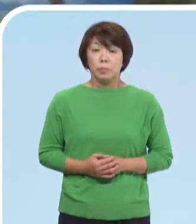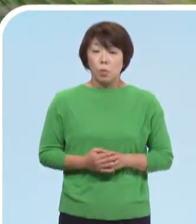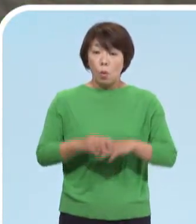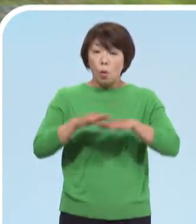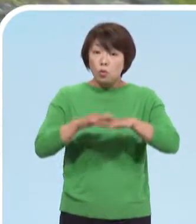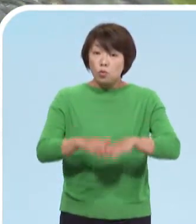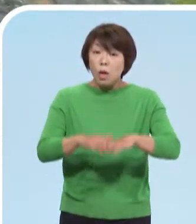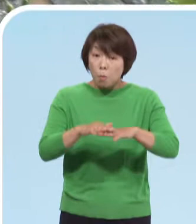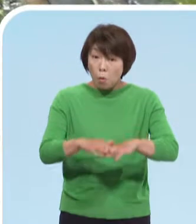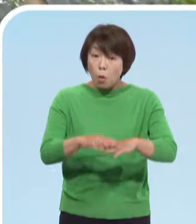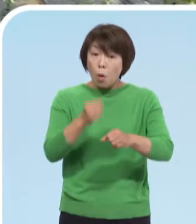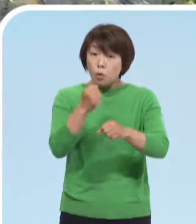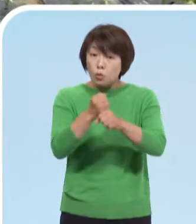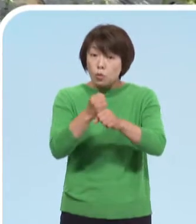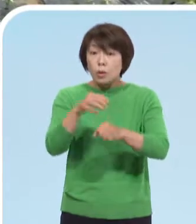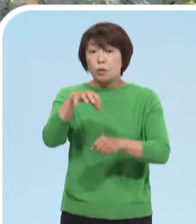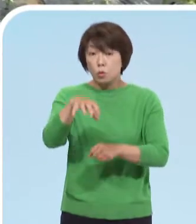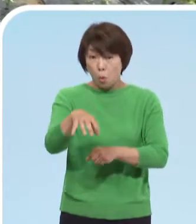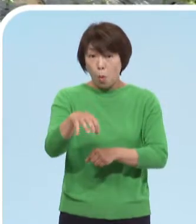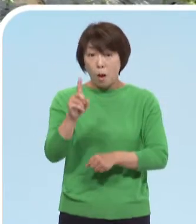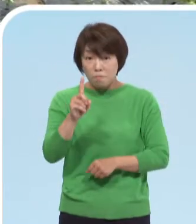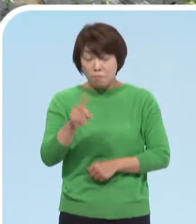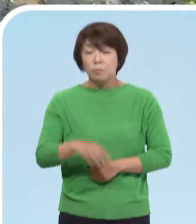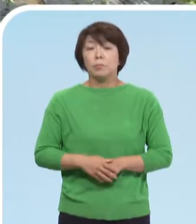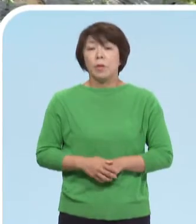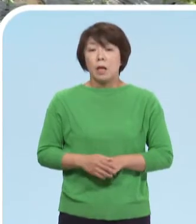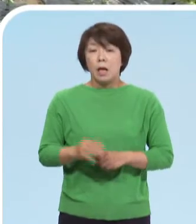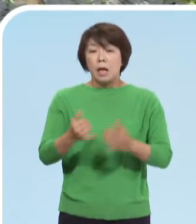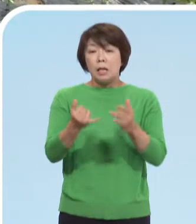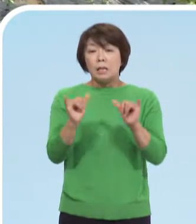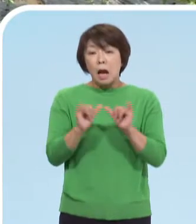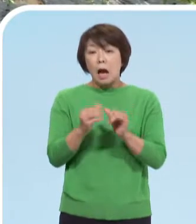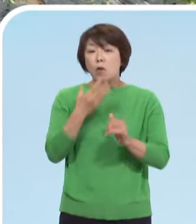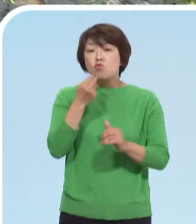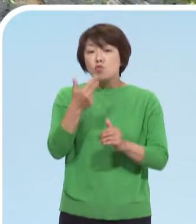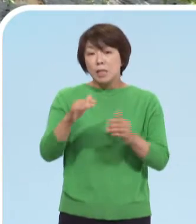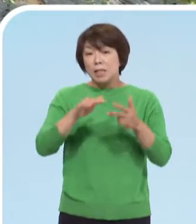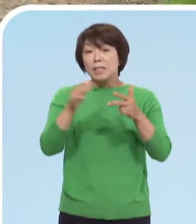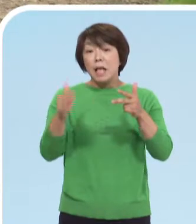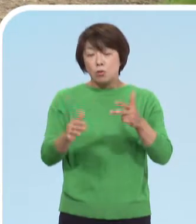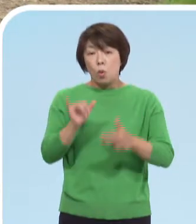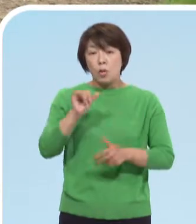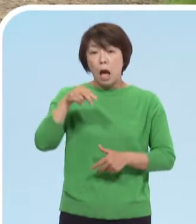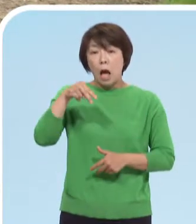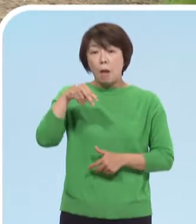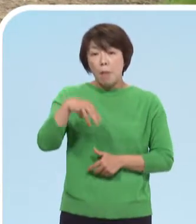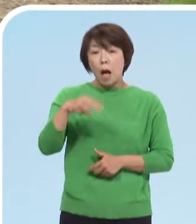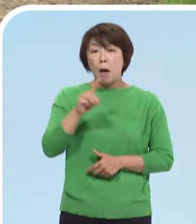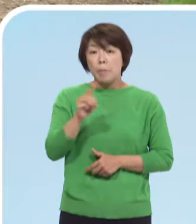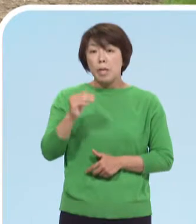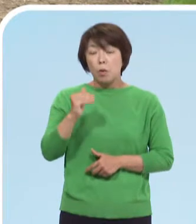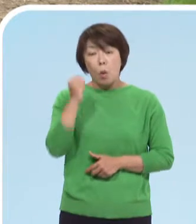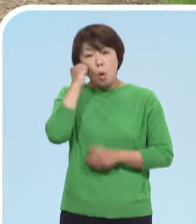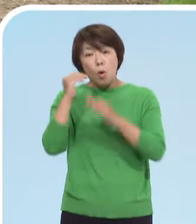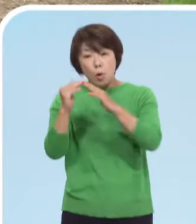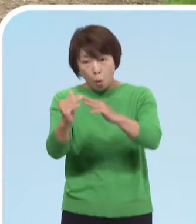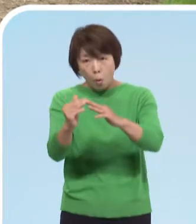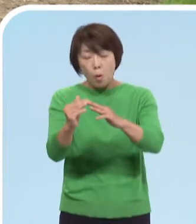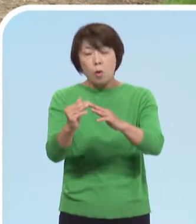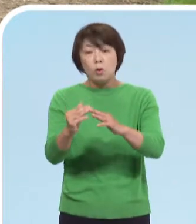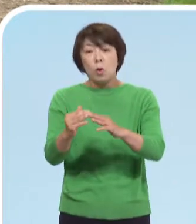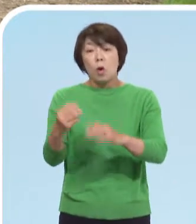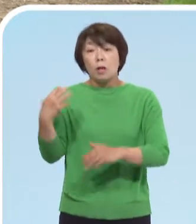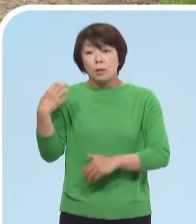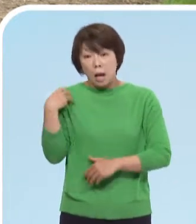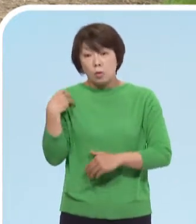この赤穂塩大根を生産しているのは社会福祉施設の山彦寮。担当の鹿田さんに